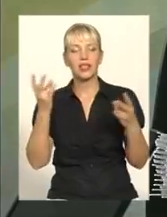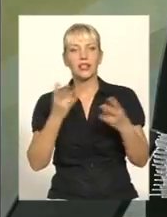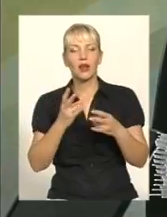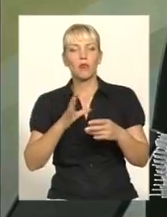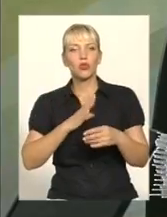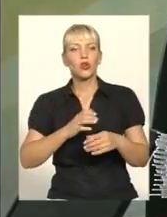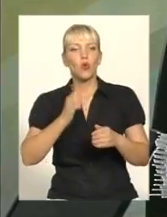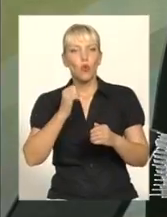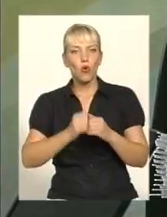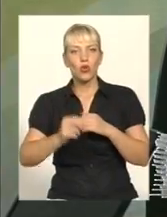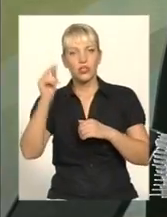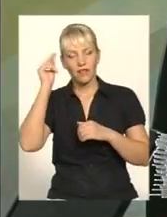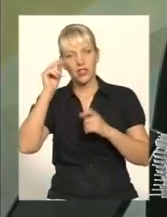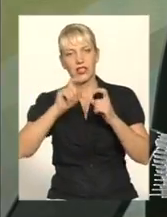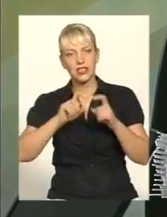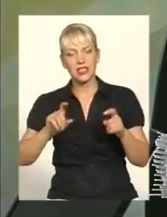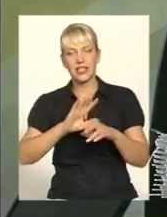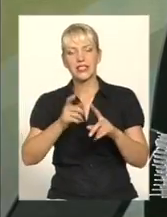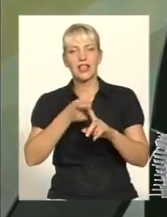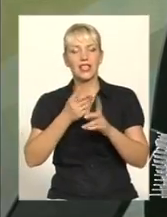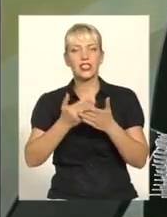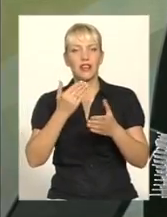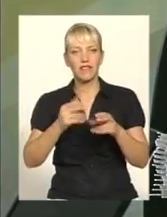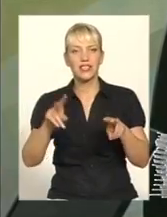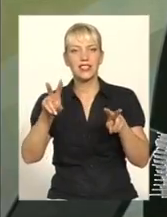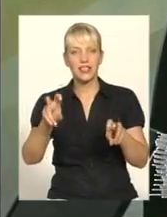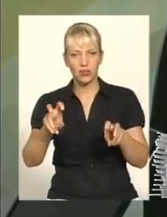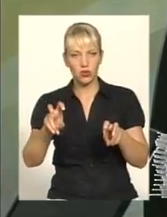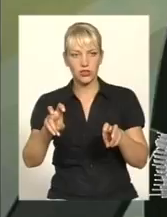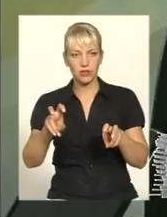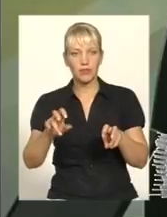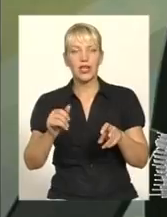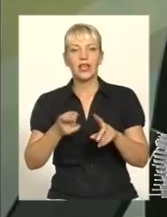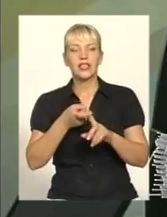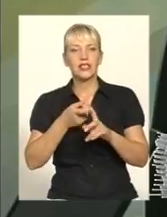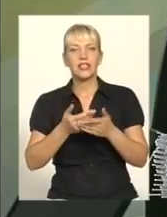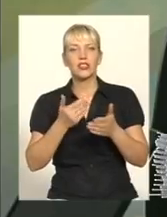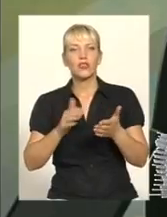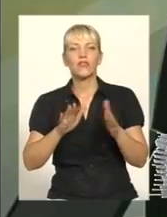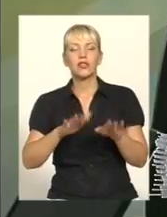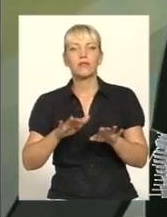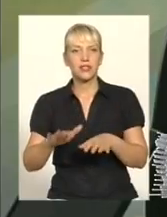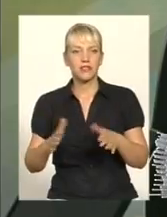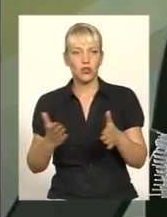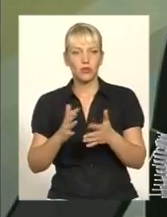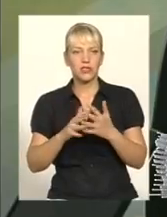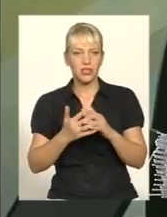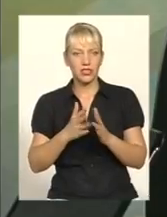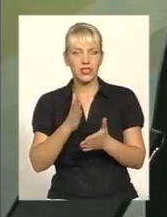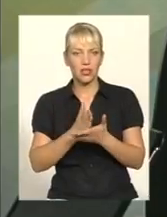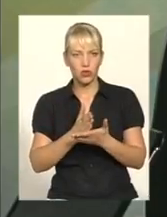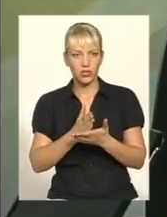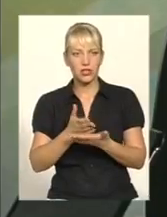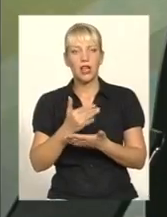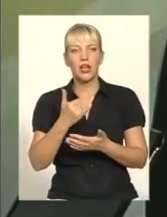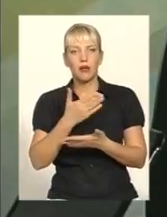незалежно, який він має статус, яку він має назву, в якому місці, селищі чи селі він знаходиться. Ми